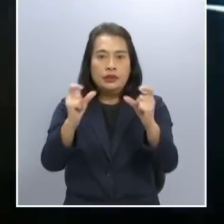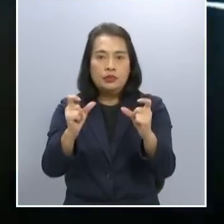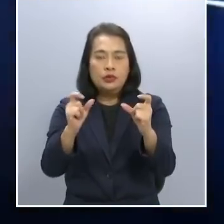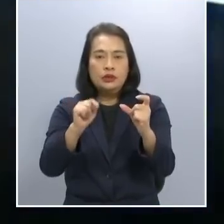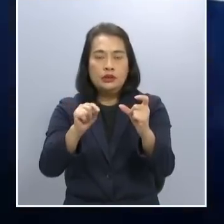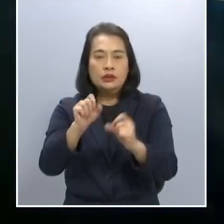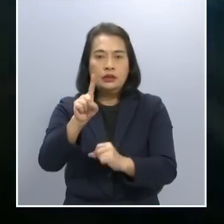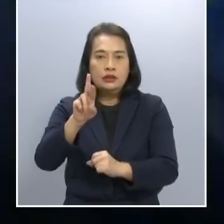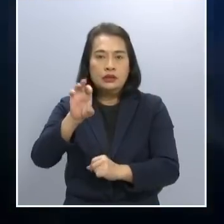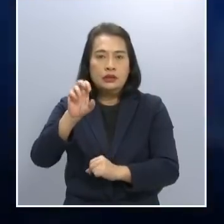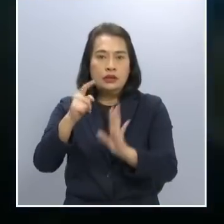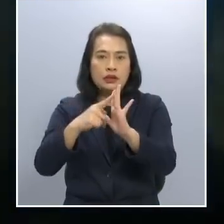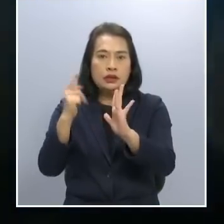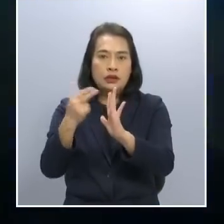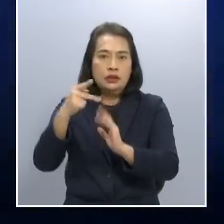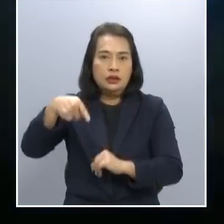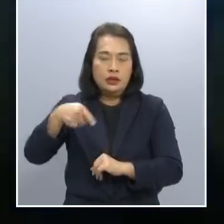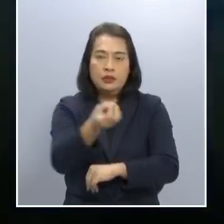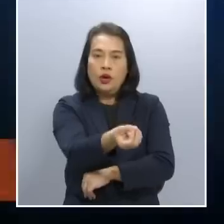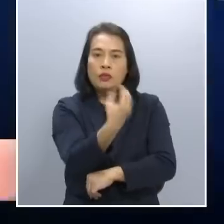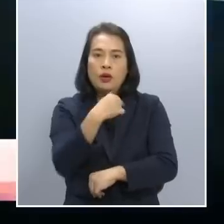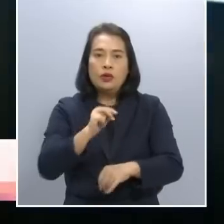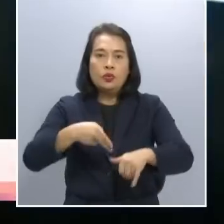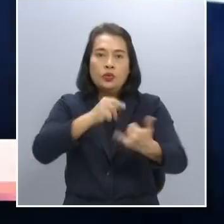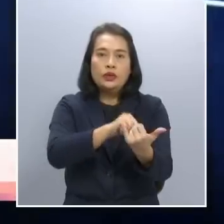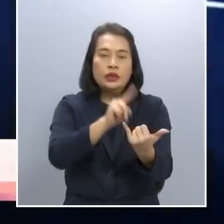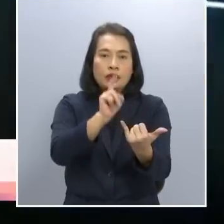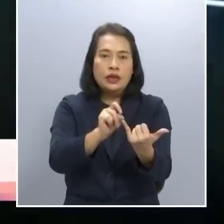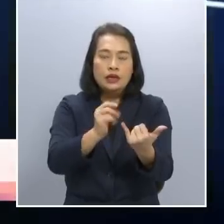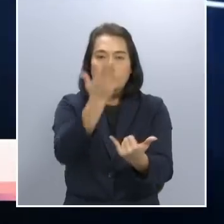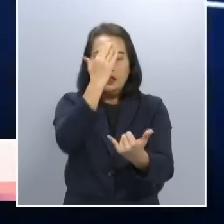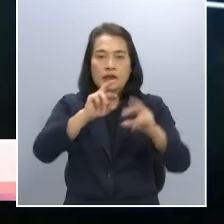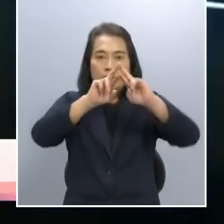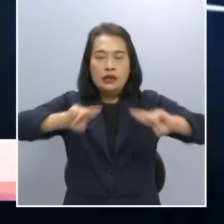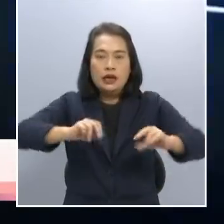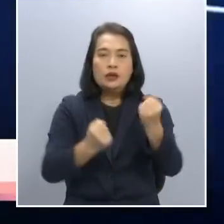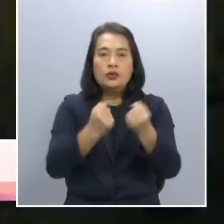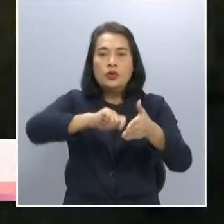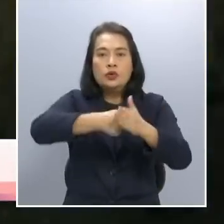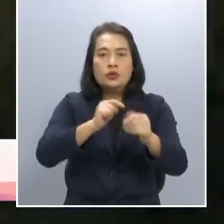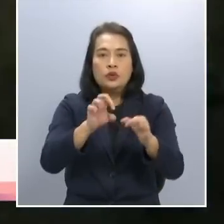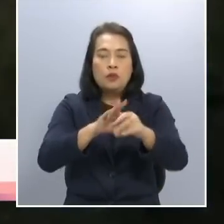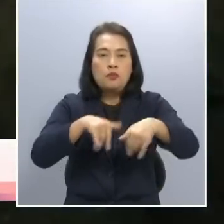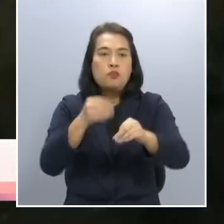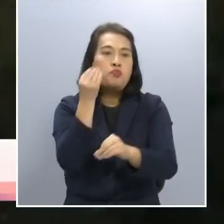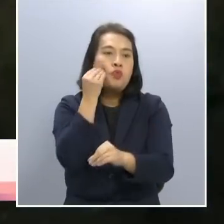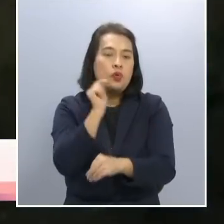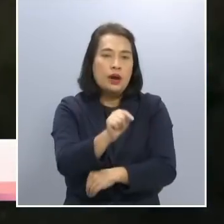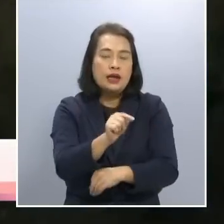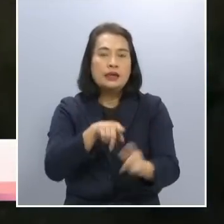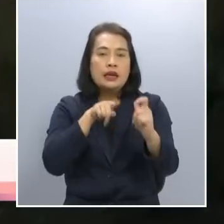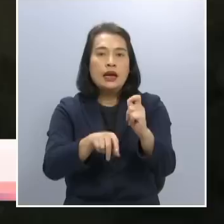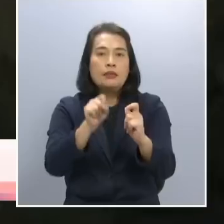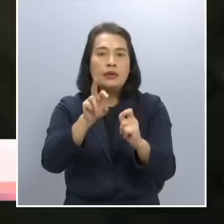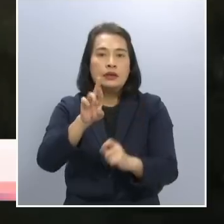ตุนะครับมีคนเนี่ยถูกยิงเสียชีวิตอยู่ที่บริเวณหน้าอู่ซ่อมรถตรงข้ามศาลาประชาคมหมู่บ้านบึงนาจารที่อำเภอศรีเทพนะฮ